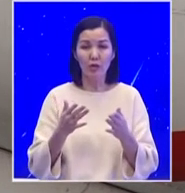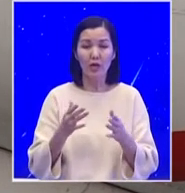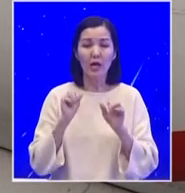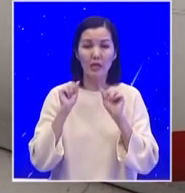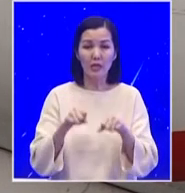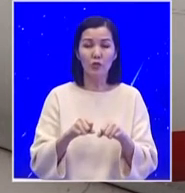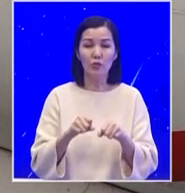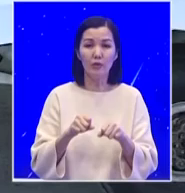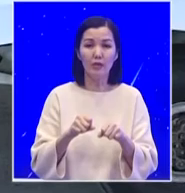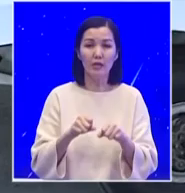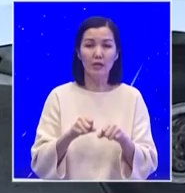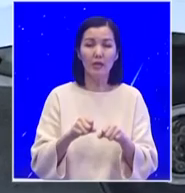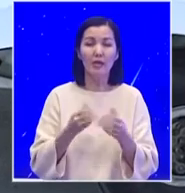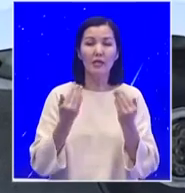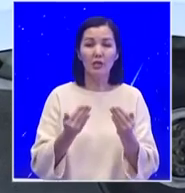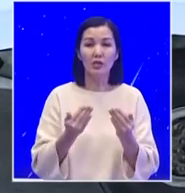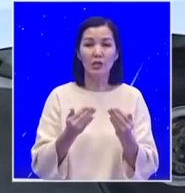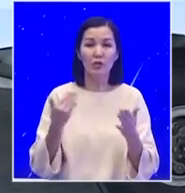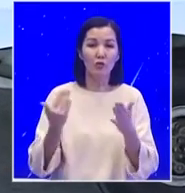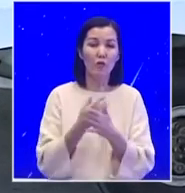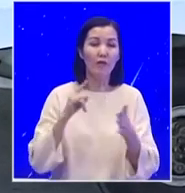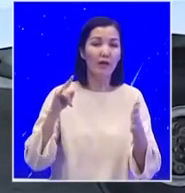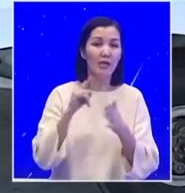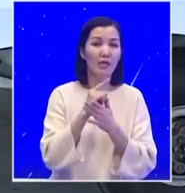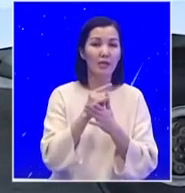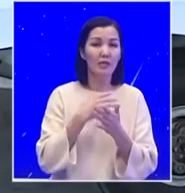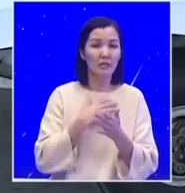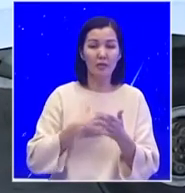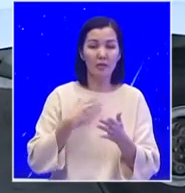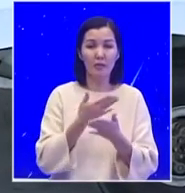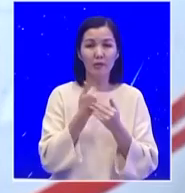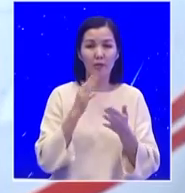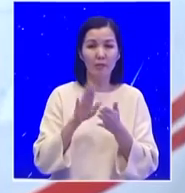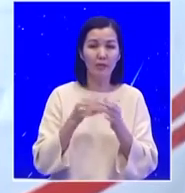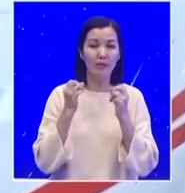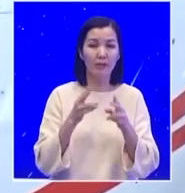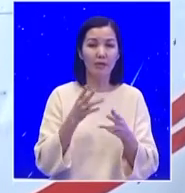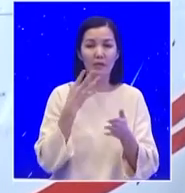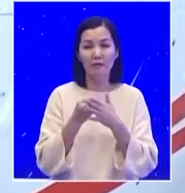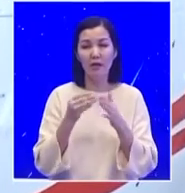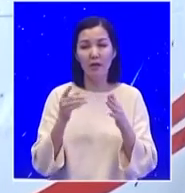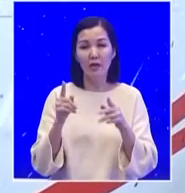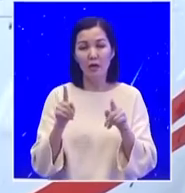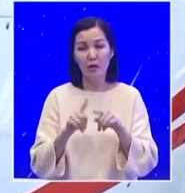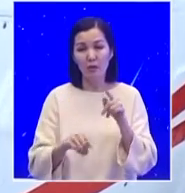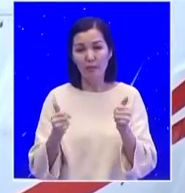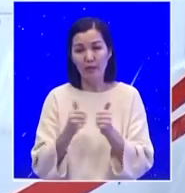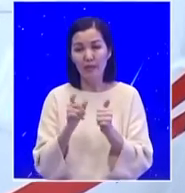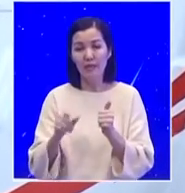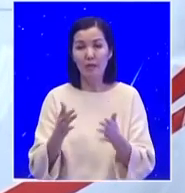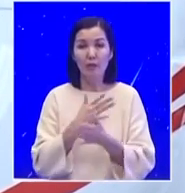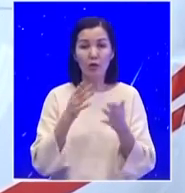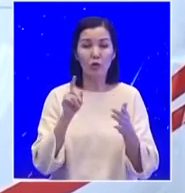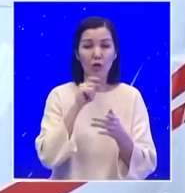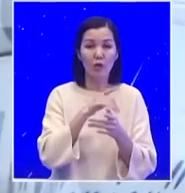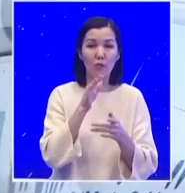доступности, актуальности и удобства. Новый рейс позволит не беспокоиться о безопасности себя и своих близких и большой экономии времени